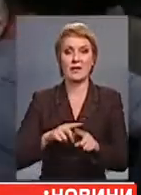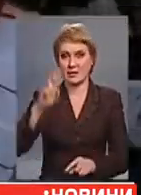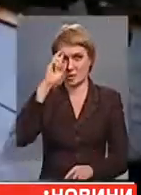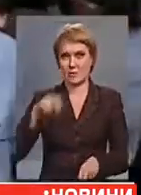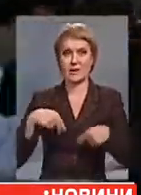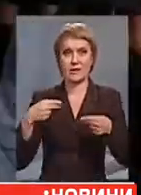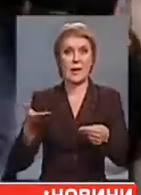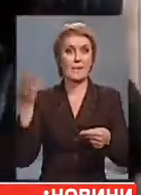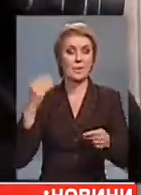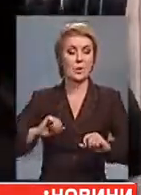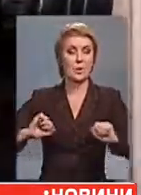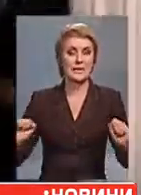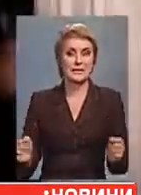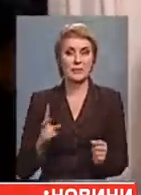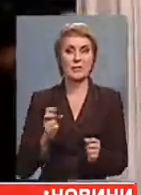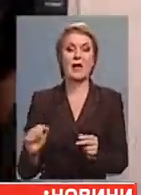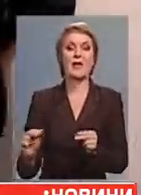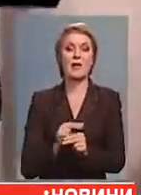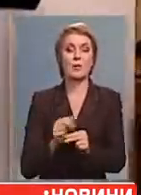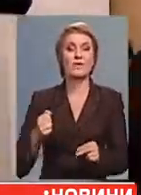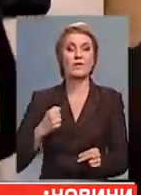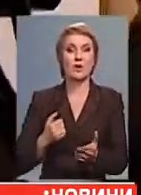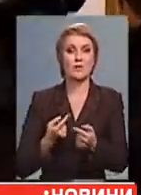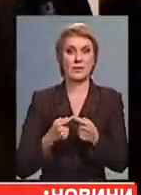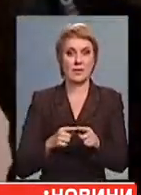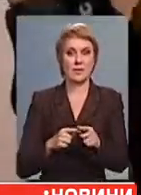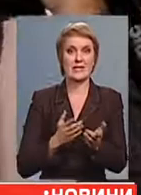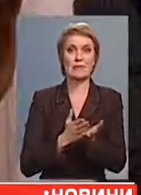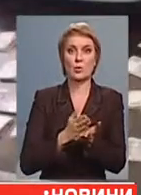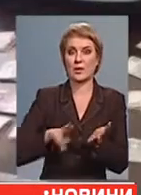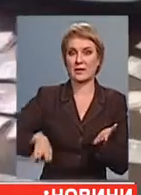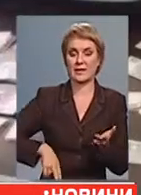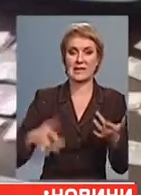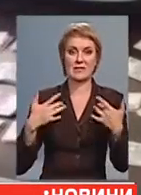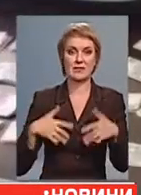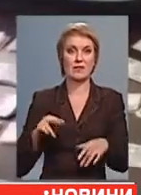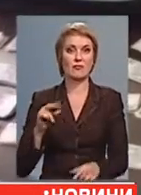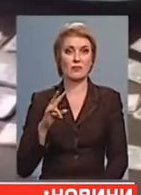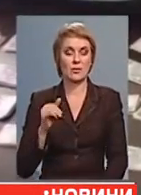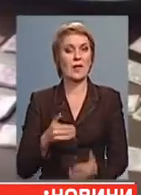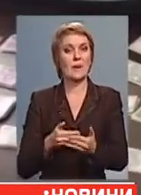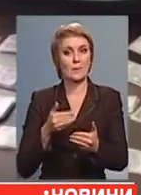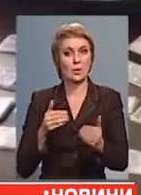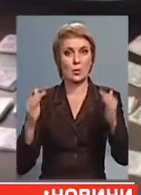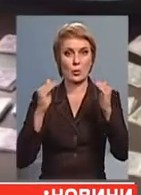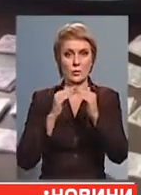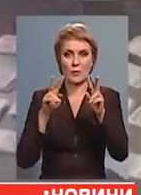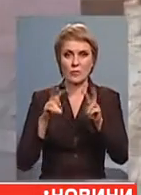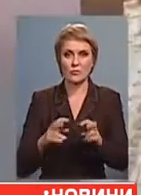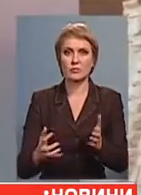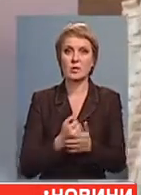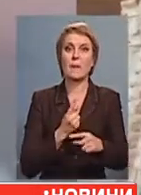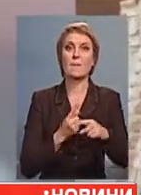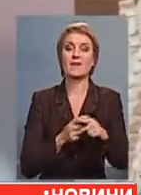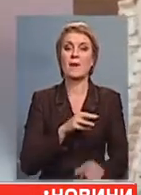військової техніки. З посади директора заводу Остапця звільнили у червні, а напередодні в його оселі провели обшук. Знайшли 500 000